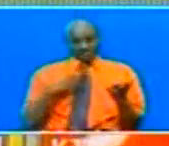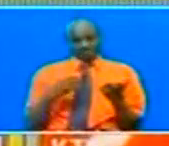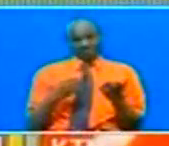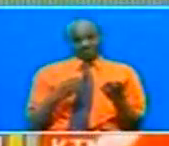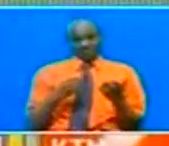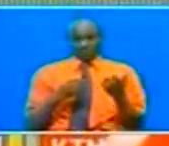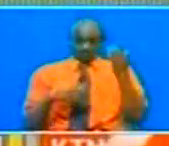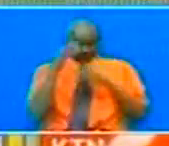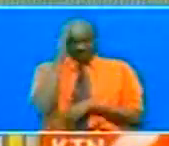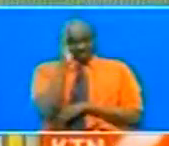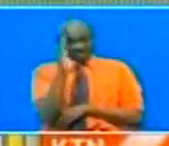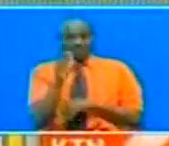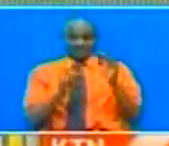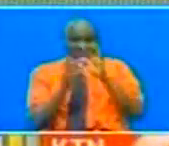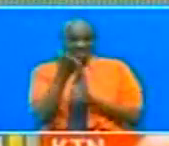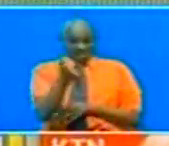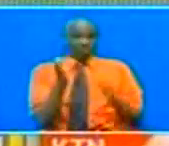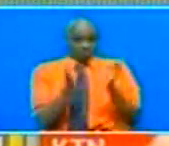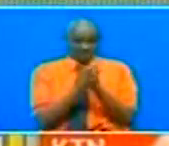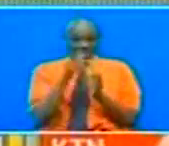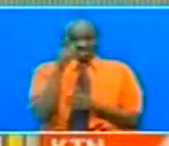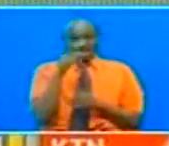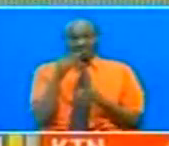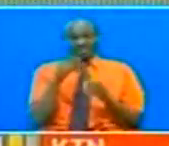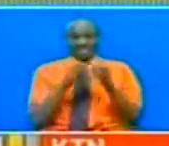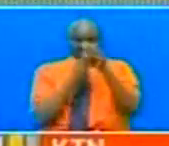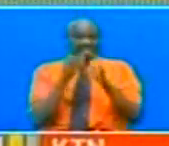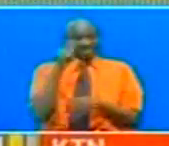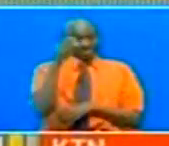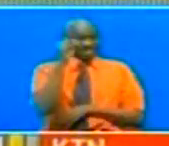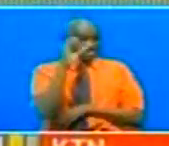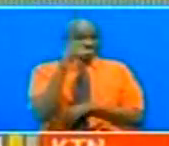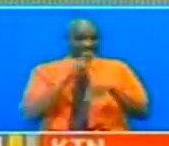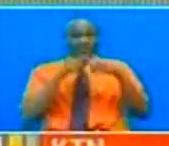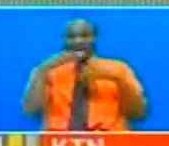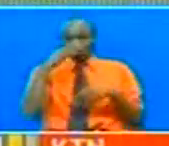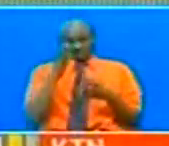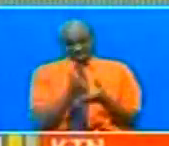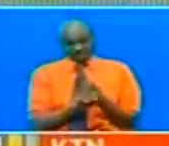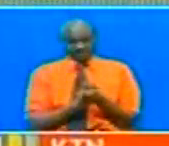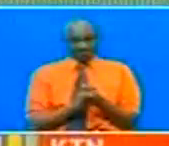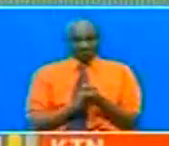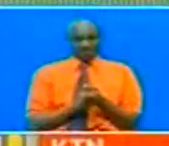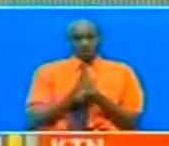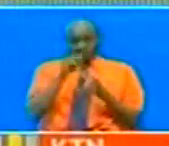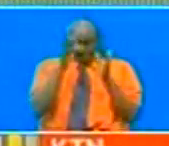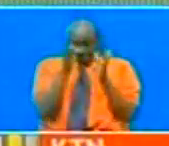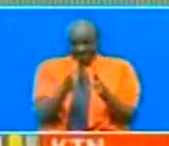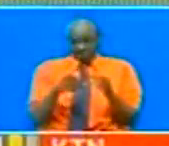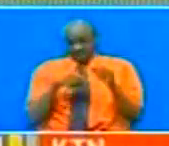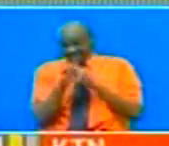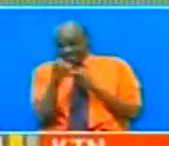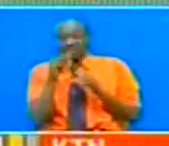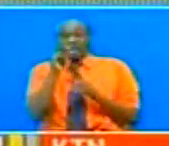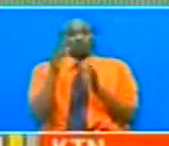Profesa Jacob Kaimenyi na mwenyekiti wa tume ya TSC walipohutubu. Elvis Kusgei alihudhuria kongamano hilo na